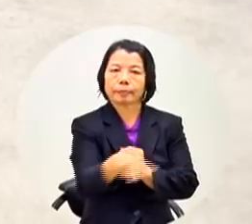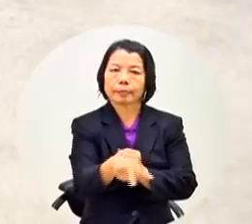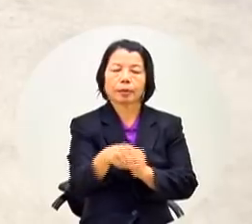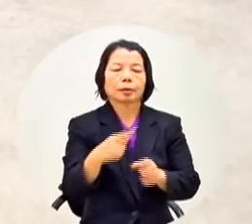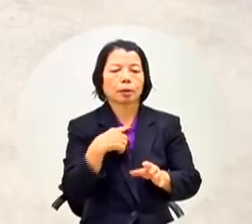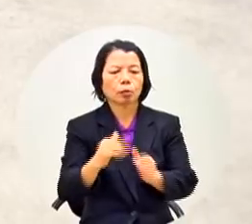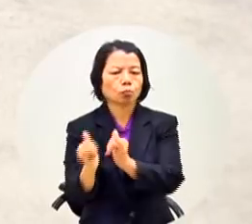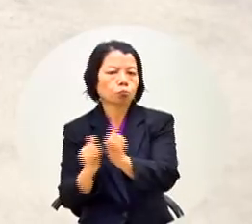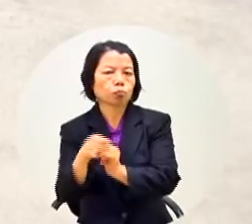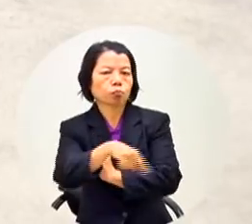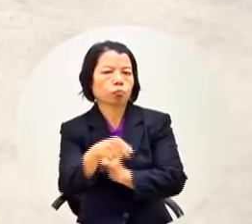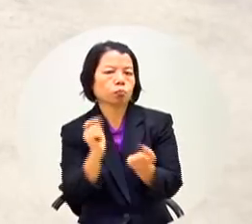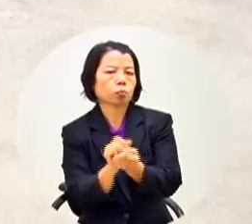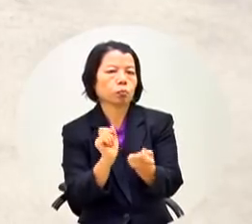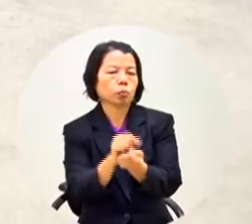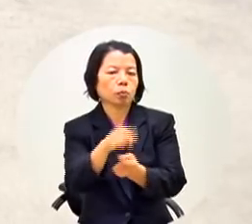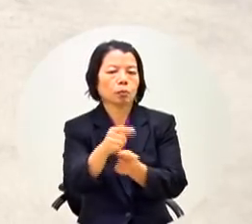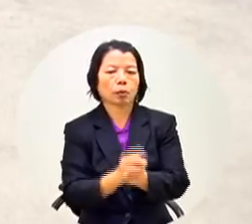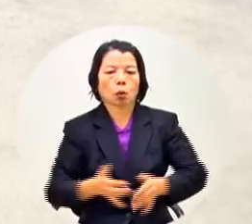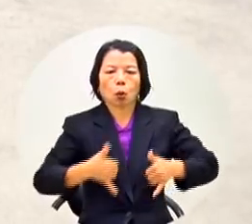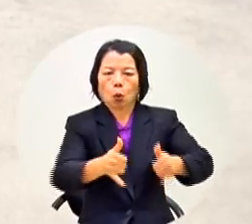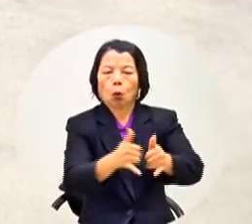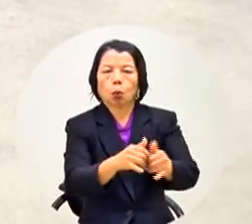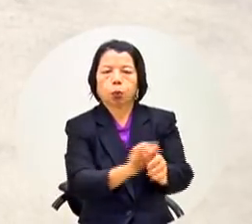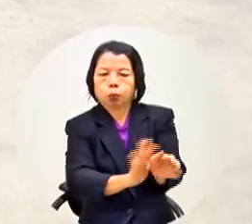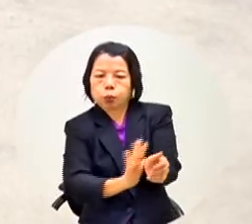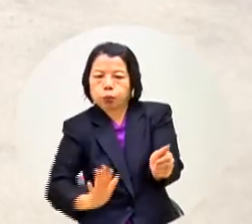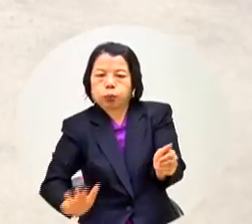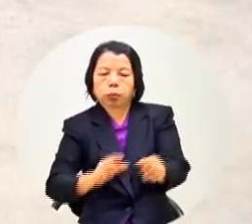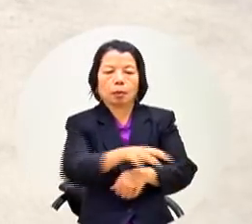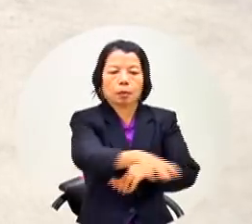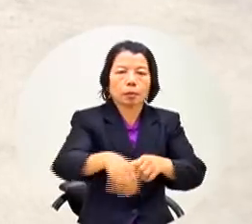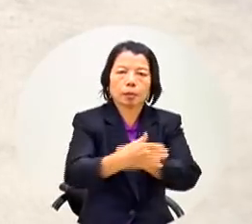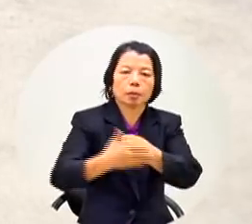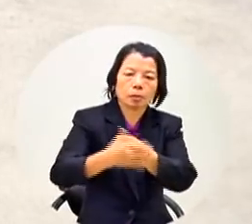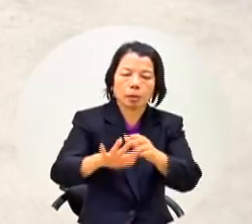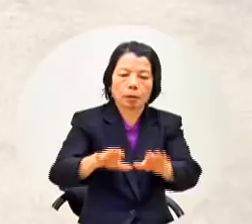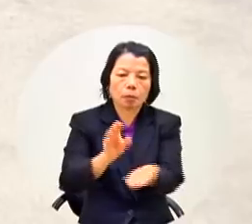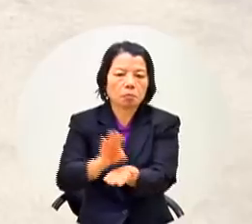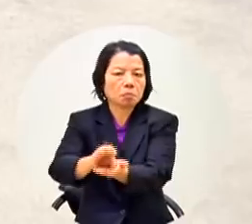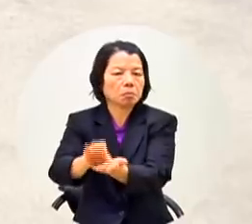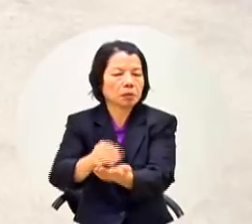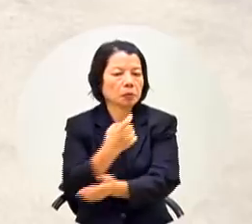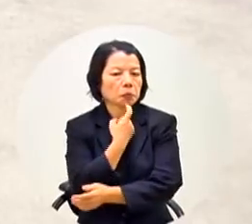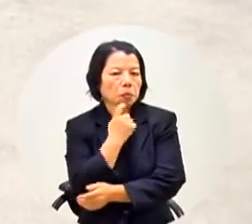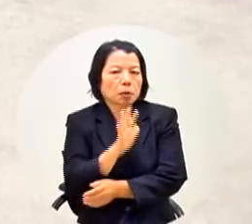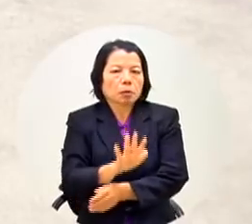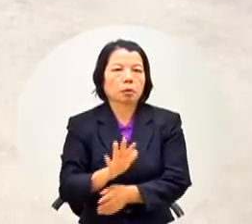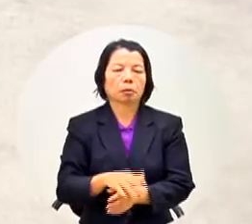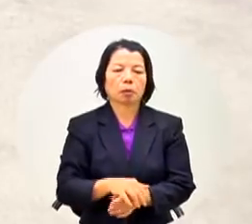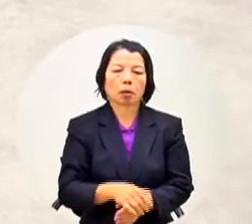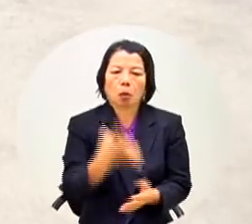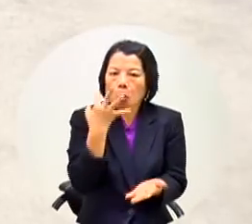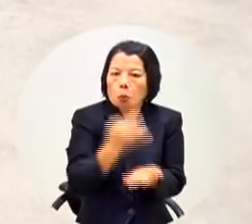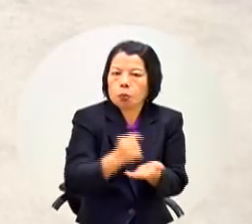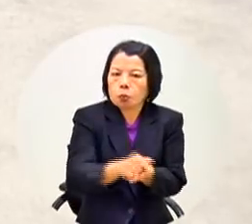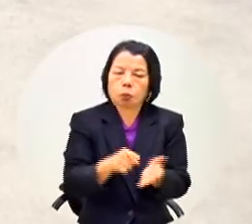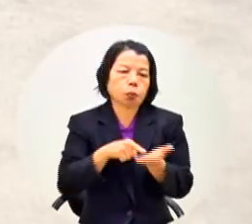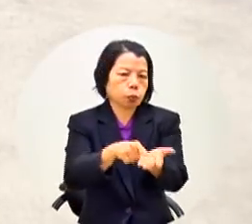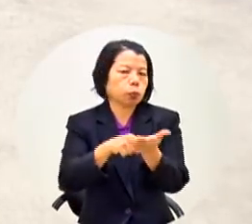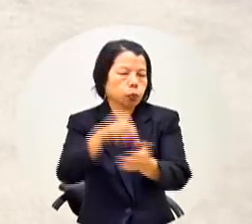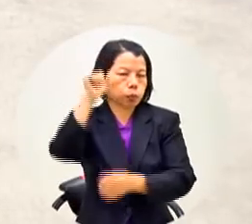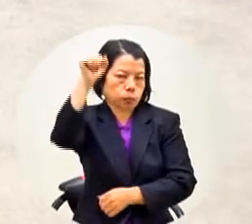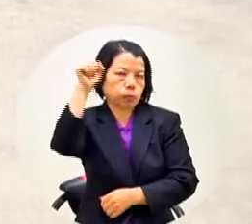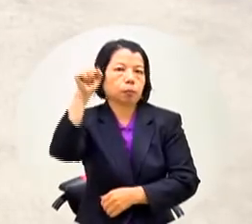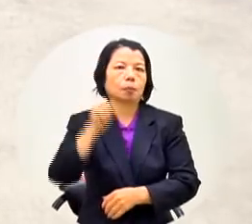交通一个冲击、环境影响跟停车替代等有疑虑，所以说有多次的陈情跟抗议。那我们后续采用